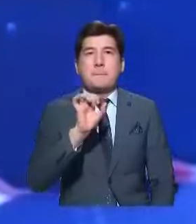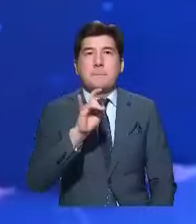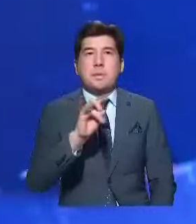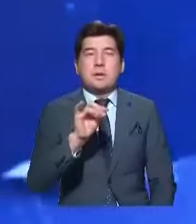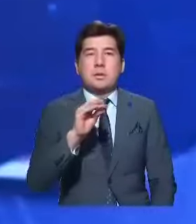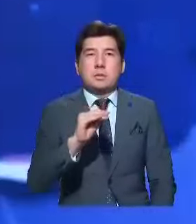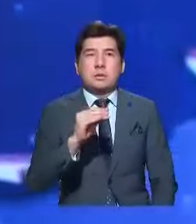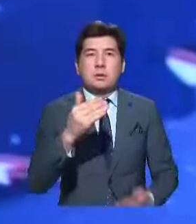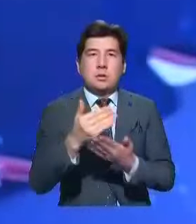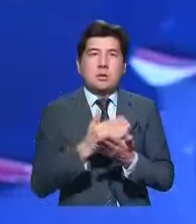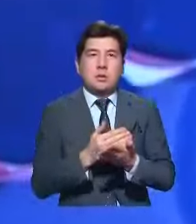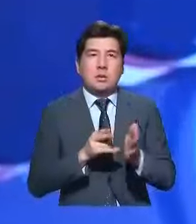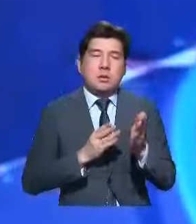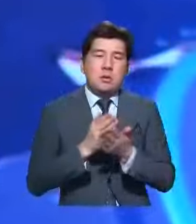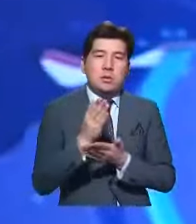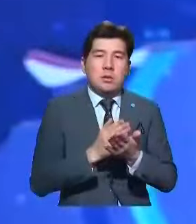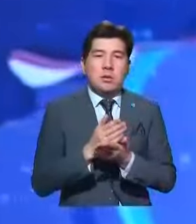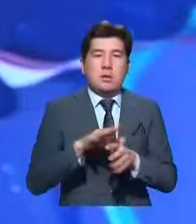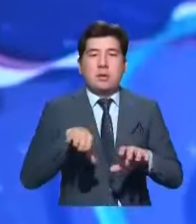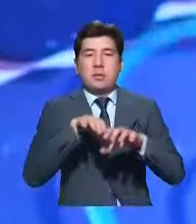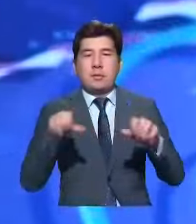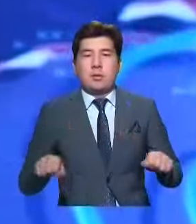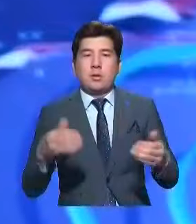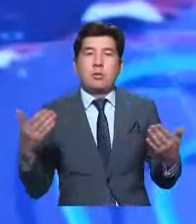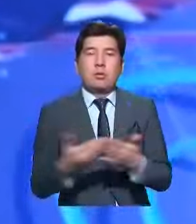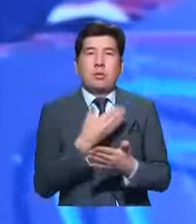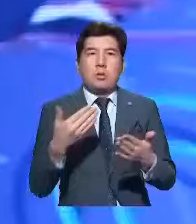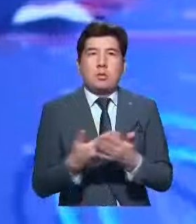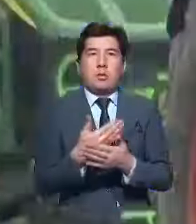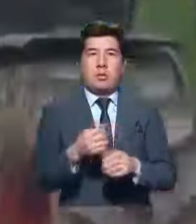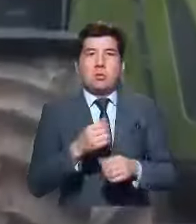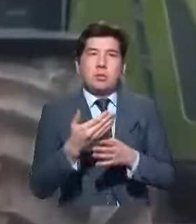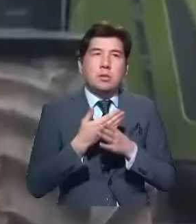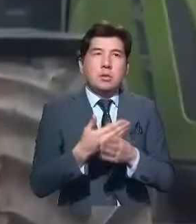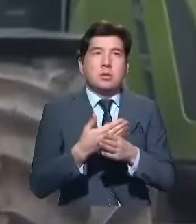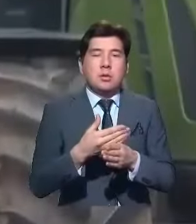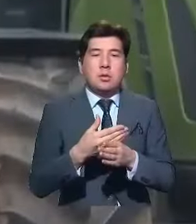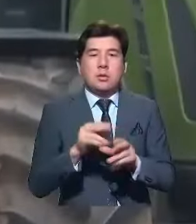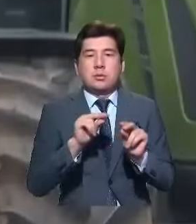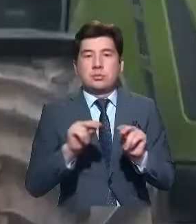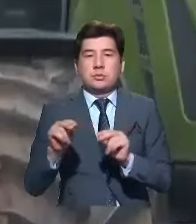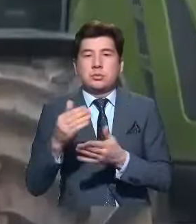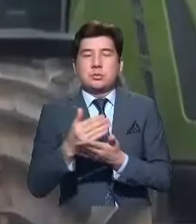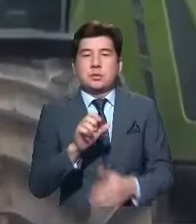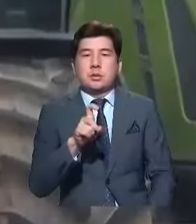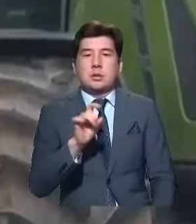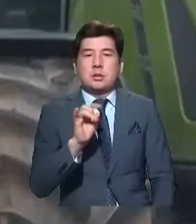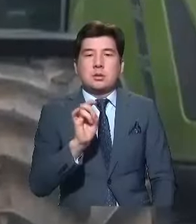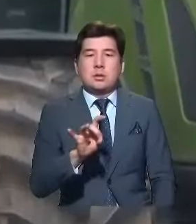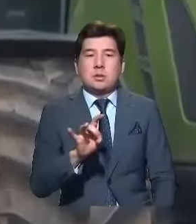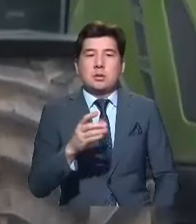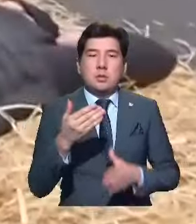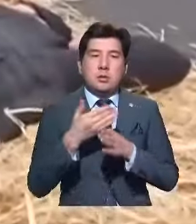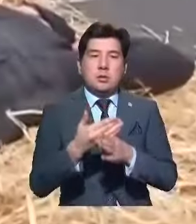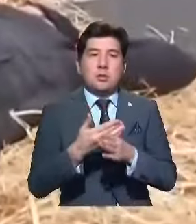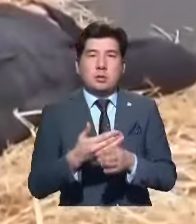согласились пойти на это после того, как власти объявили новые меры поддержки. В частности, обещали выделить крестьянам финансовую помощь в